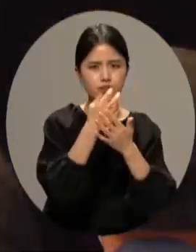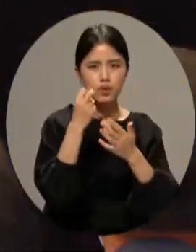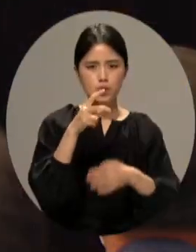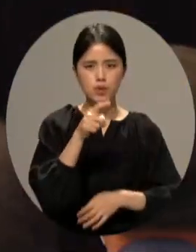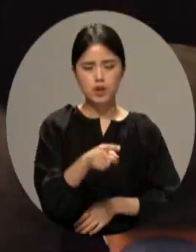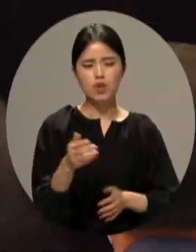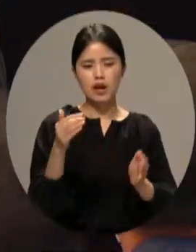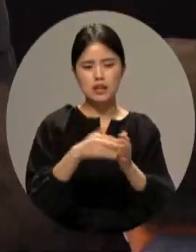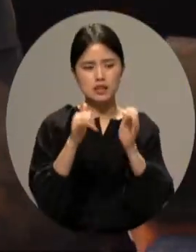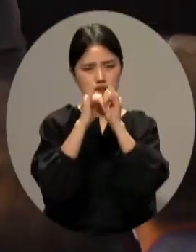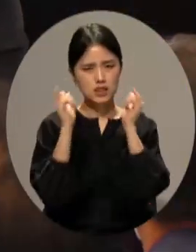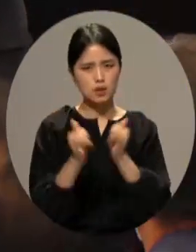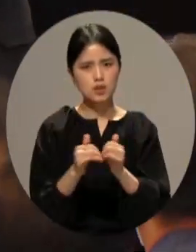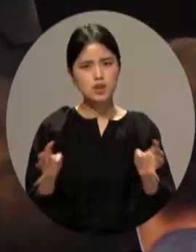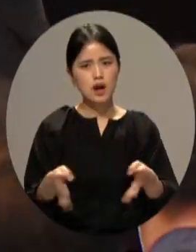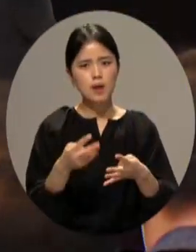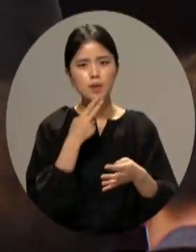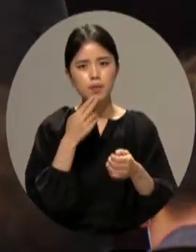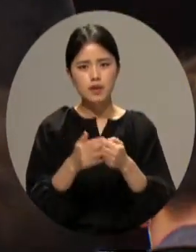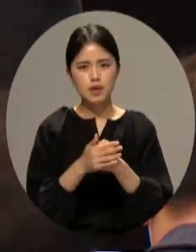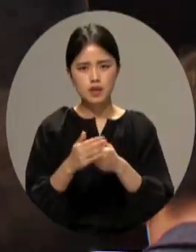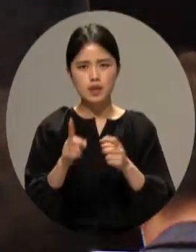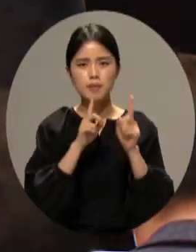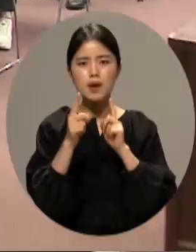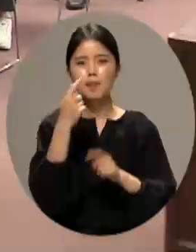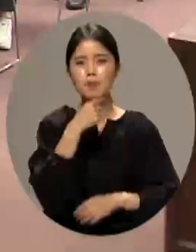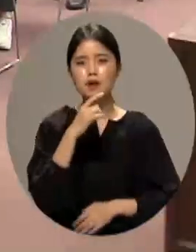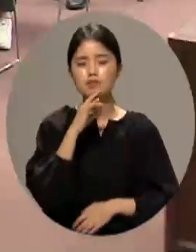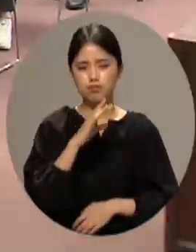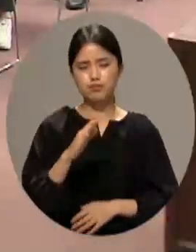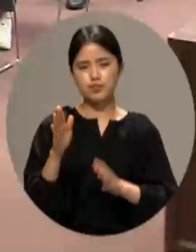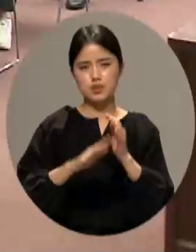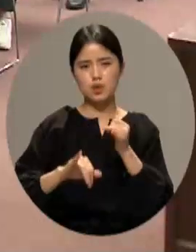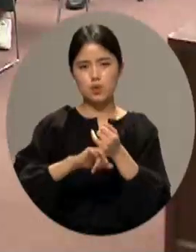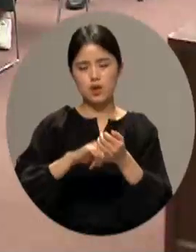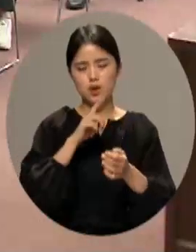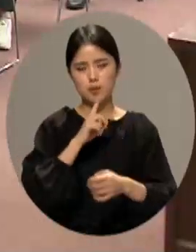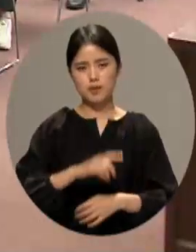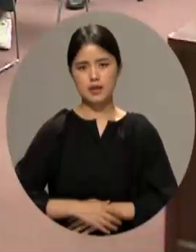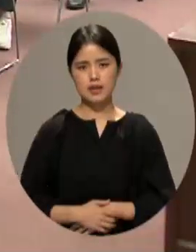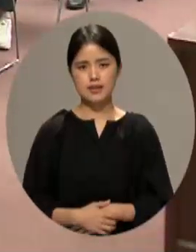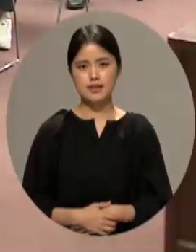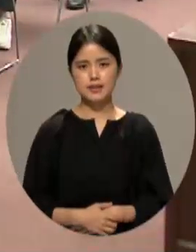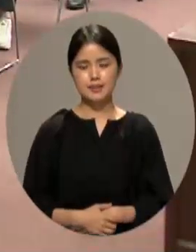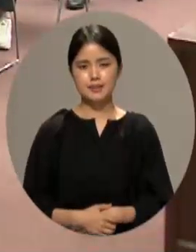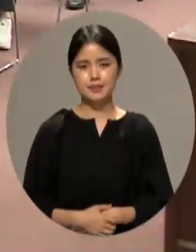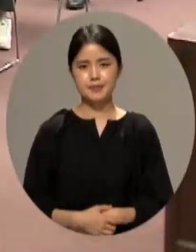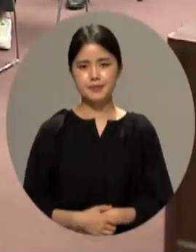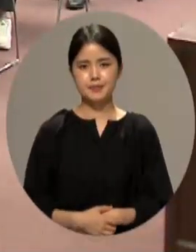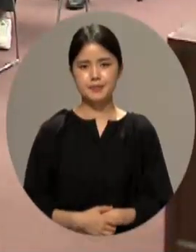사회적 합의가 전제여서 구호뿐인 전북 정책이란 우려가 커지고 있습니다. MBC 뉴스 이경입니다.